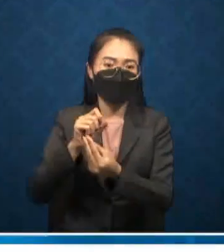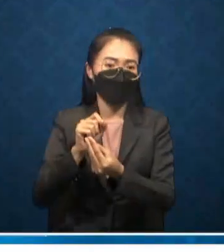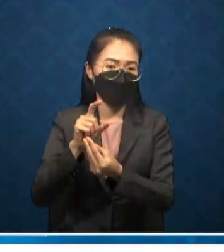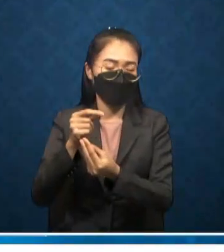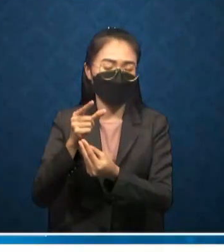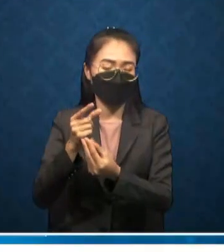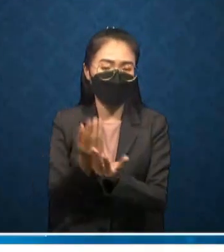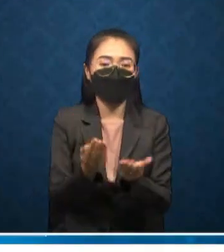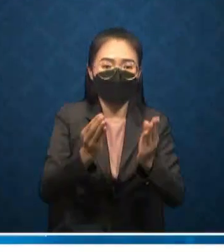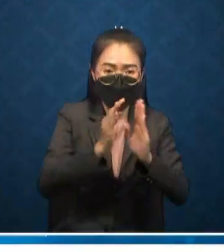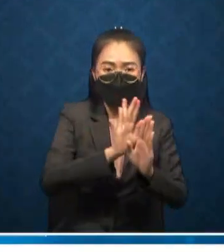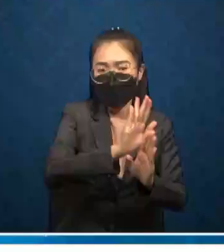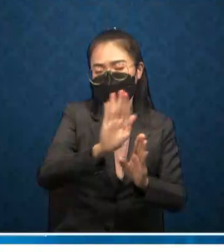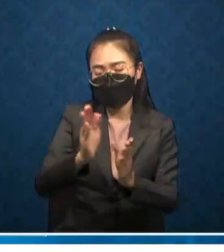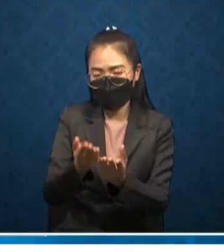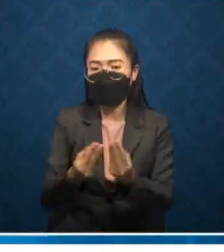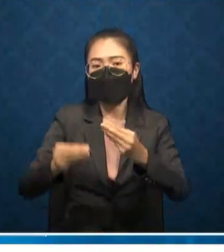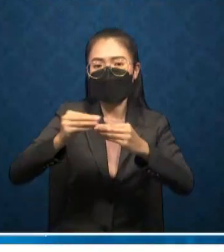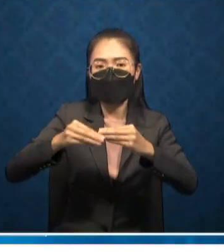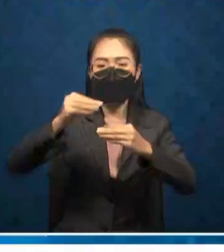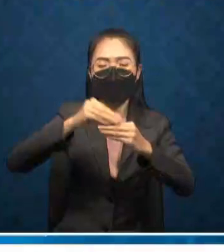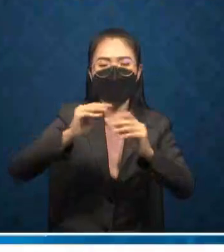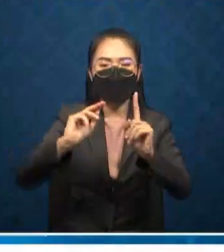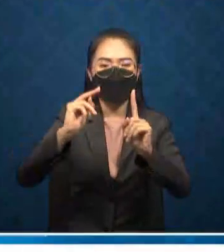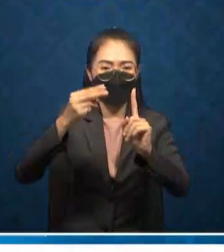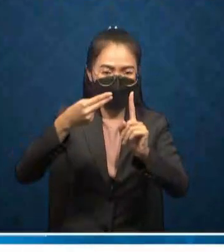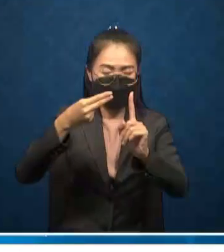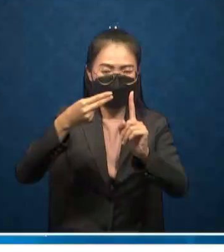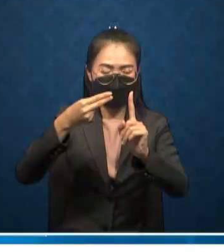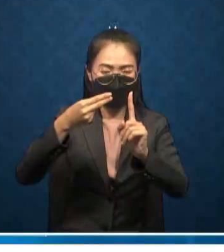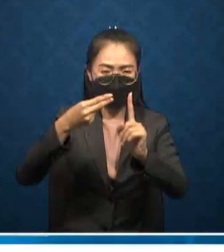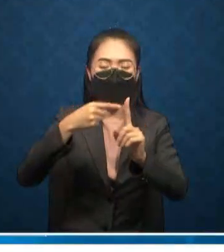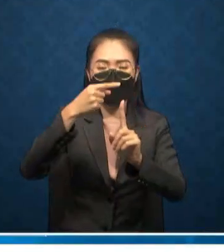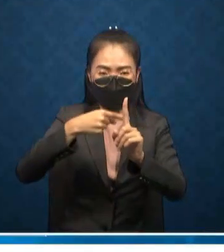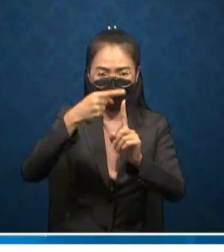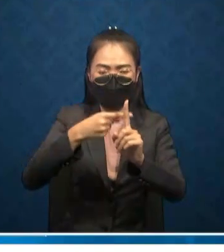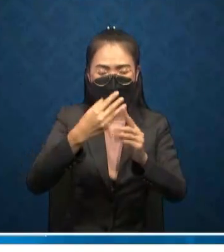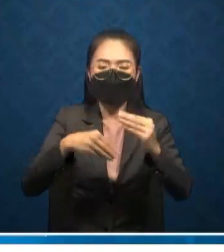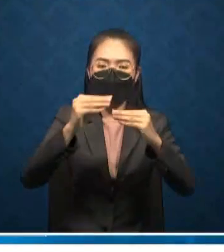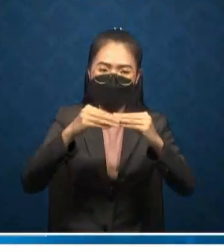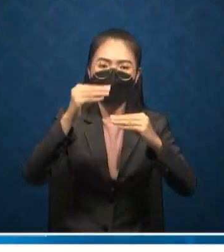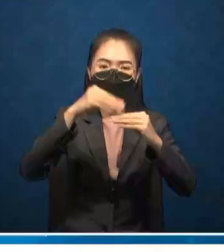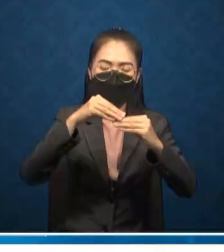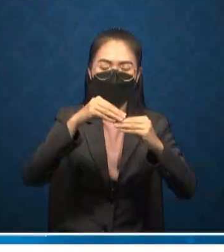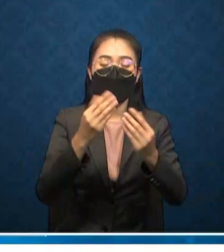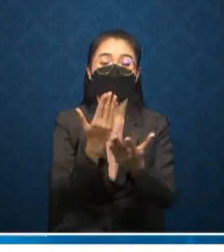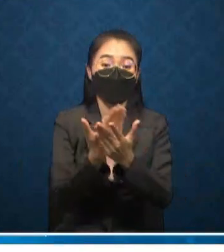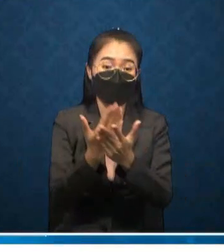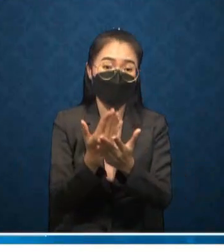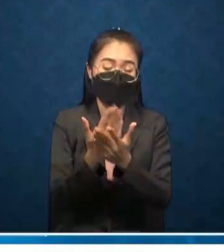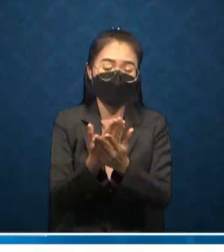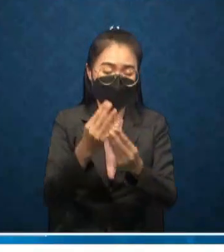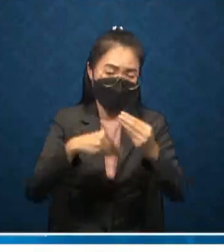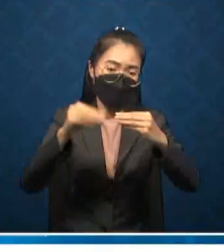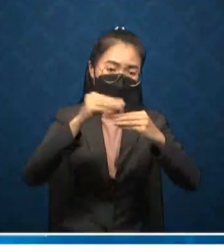เฉลี่ย 1หมื่นบาทเศษต่อเดือนนะคะเพิ่มรายได้ให้กับชุมชนโดยเฉลี่ย 3